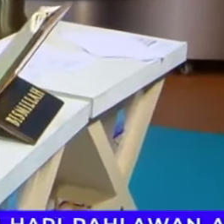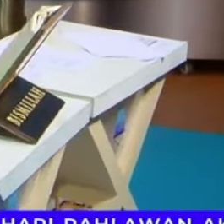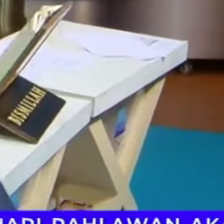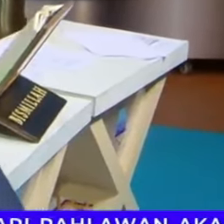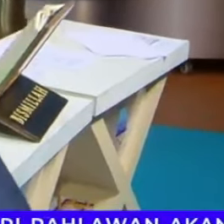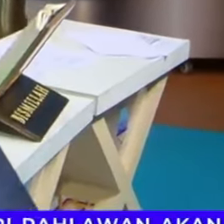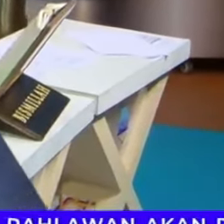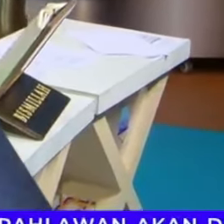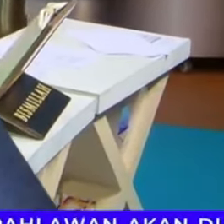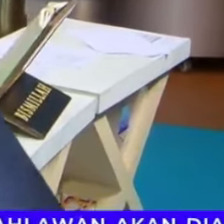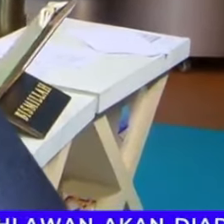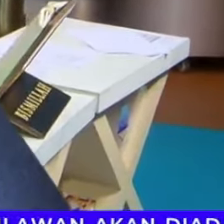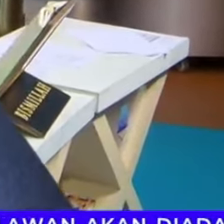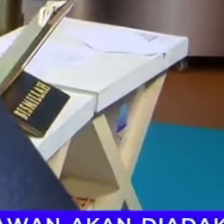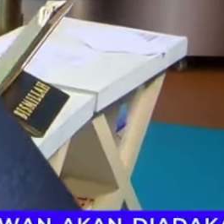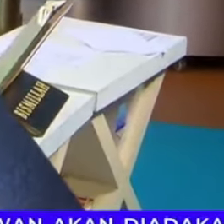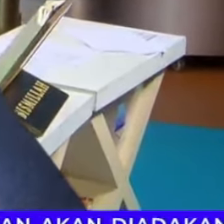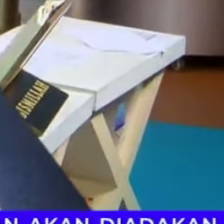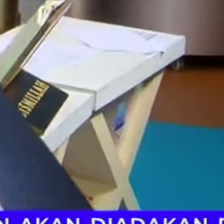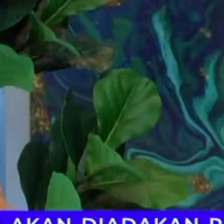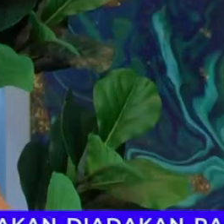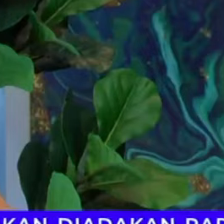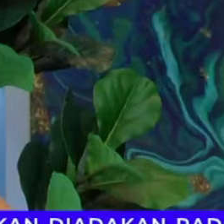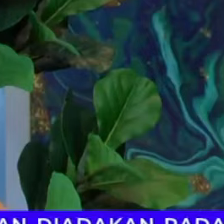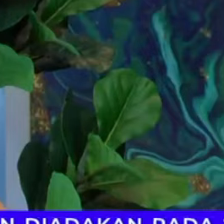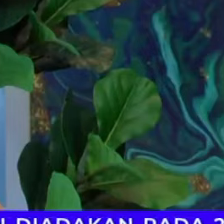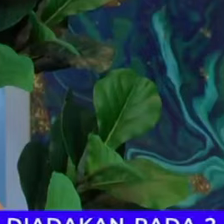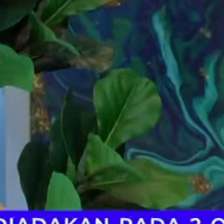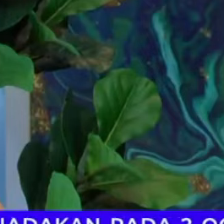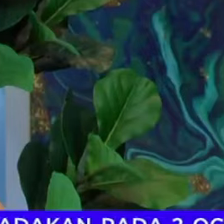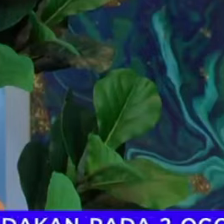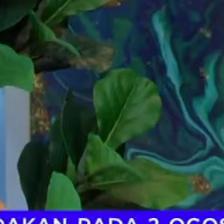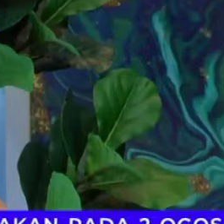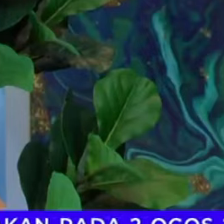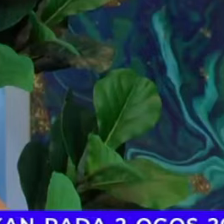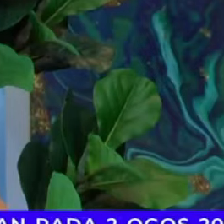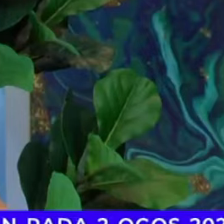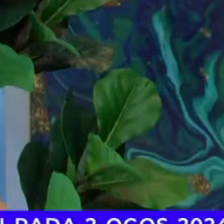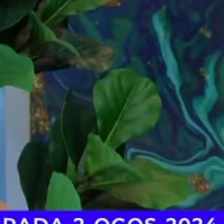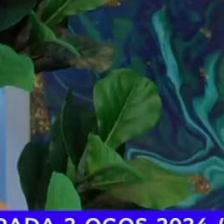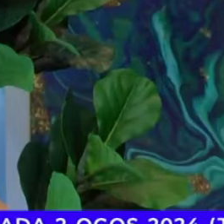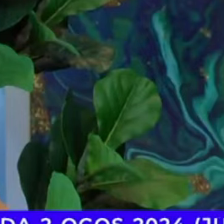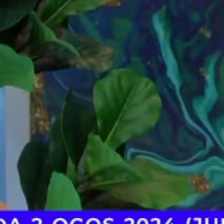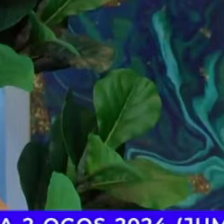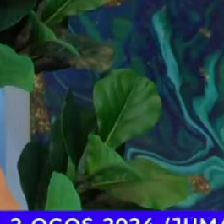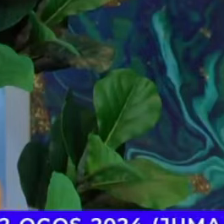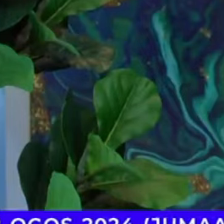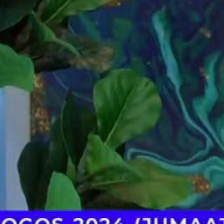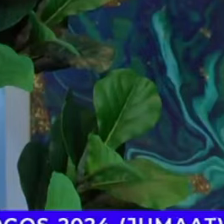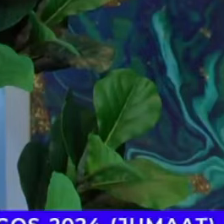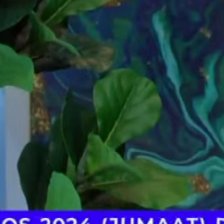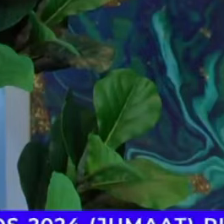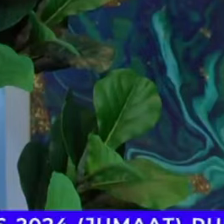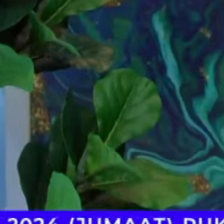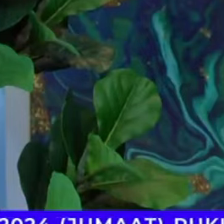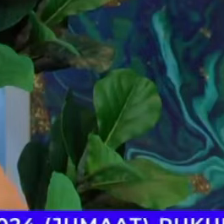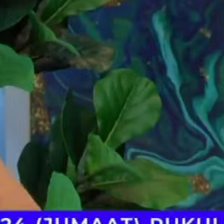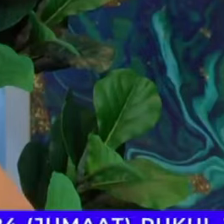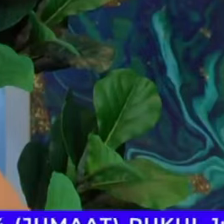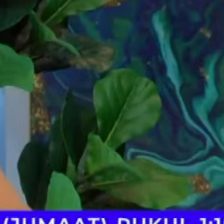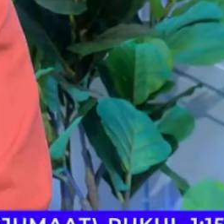jauh daripada saya lah. Saya ni level yang bawah jalan. Macam mana sambutan masyarakat kepada seorang qori compare dengan artis,